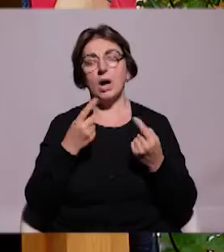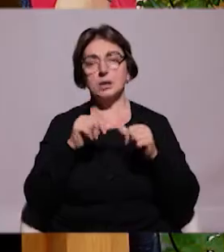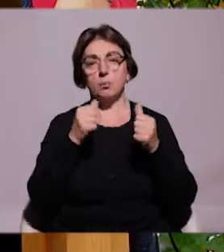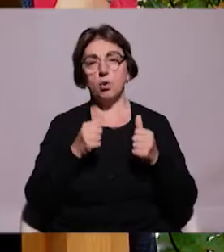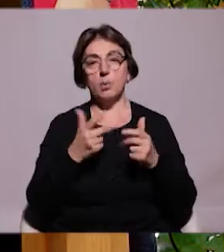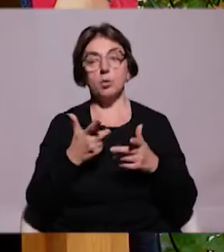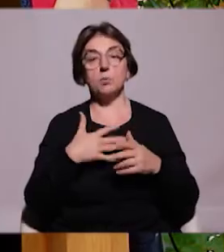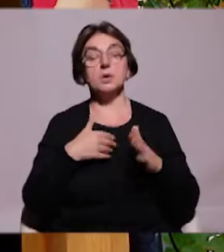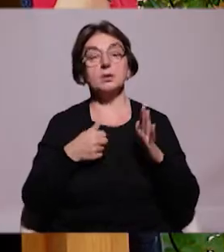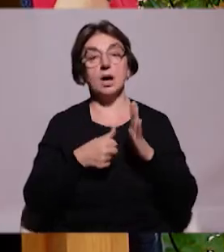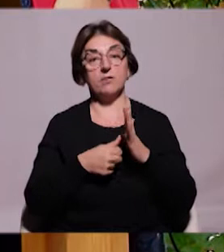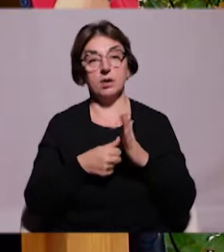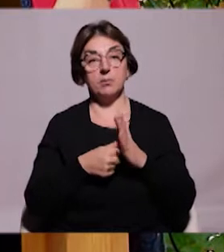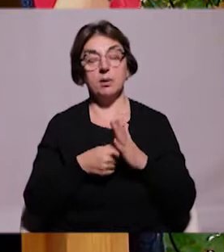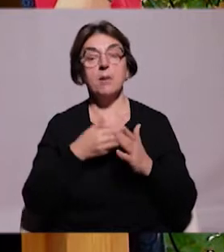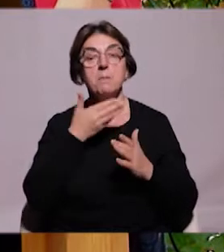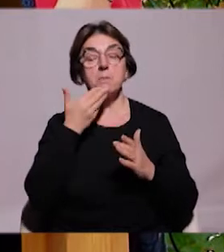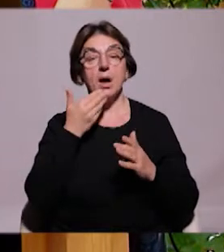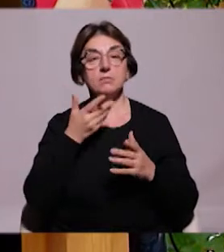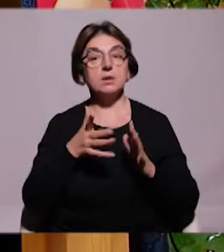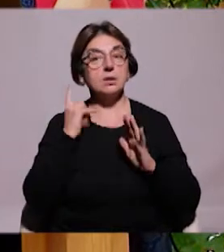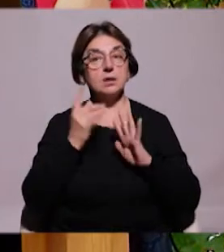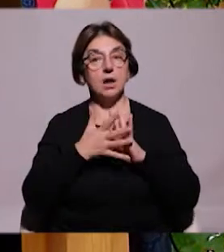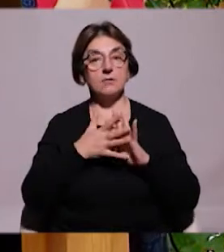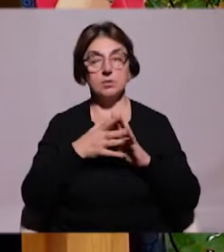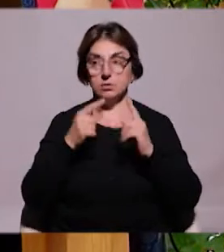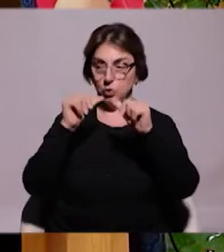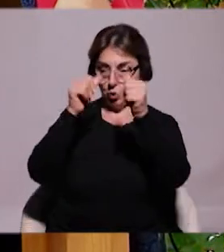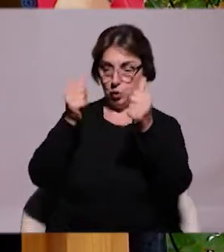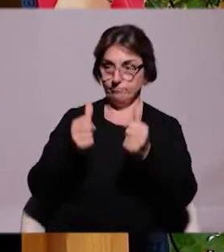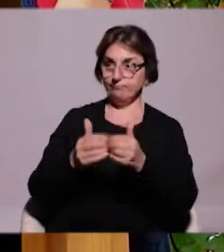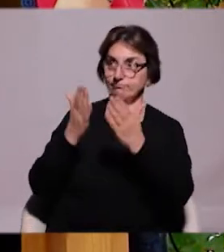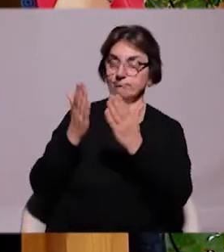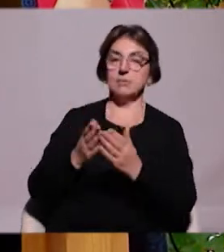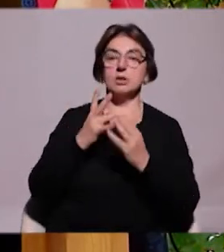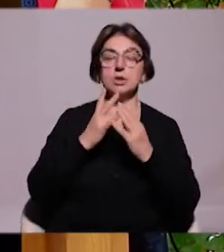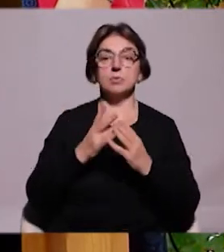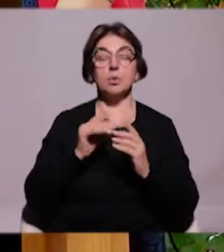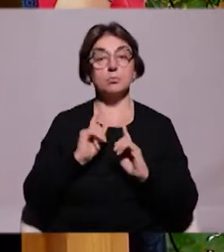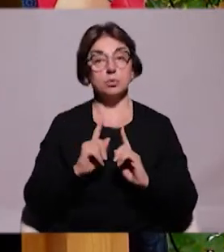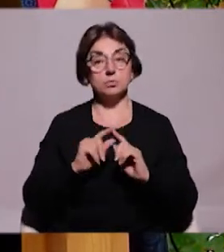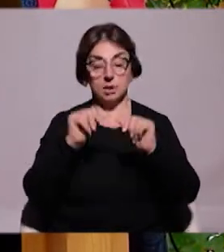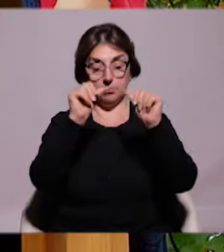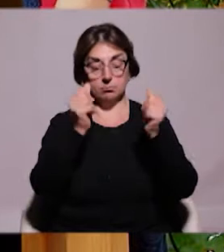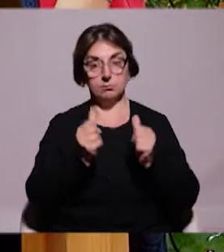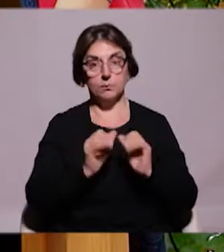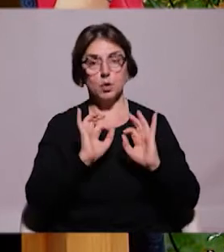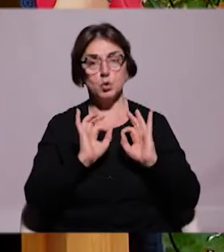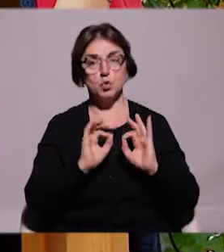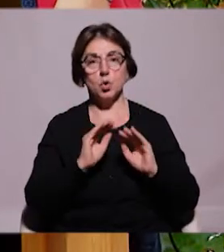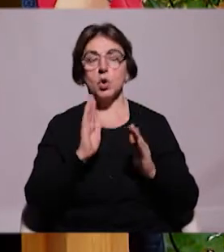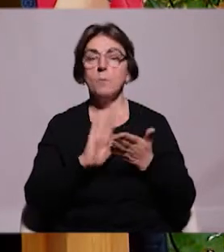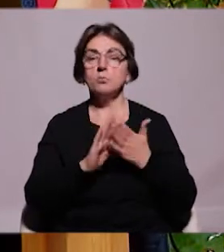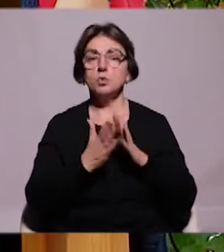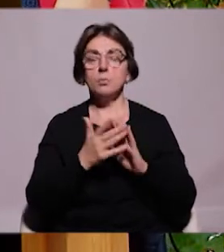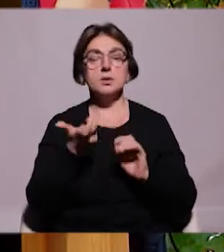რომელიც დაგვეხმარება მარტივად სწორი ტანადობის შემჩნევაში. თუმცა სწორი ტანადობის მდგომარეობაში